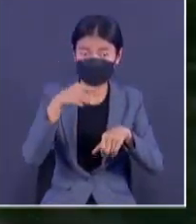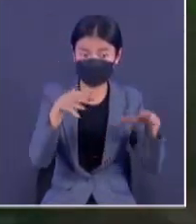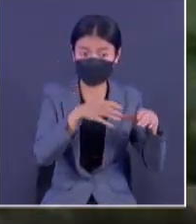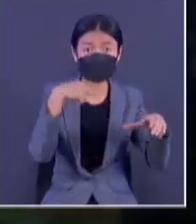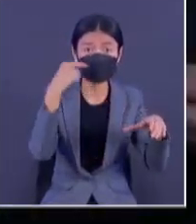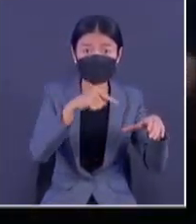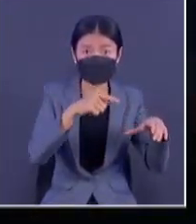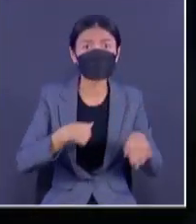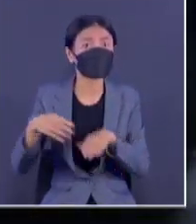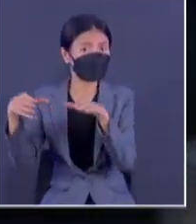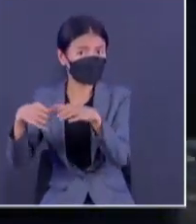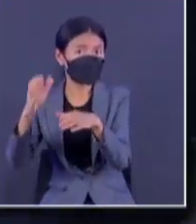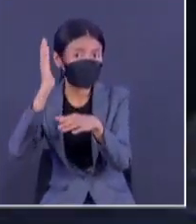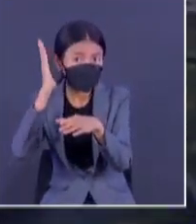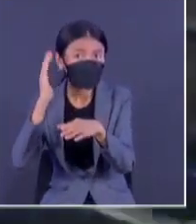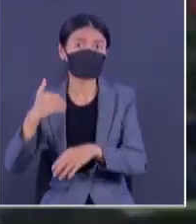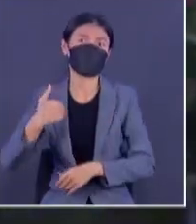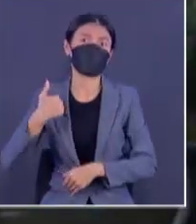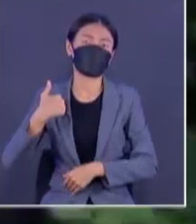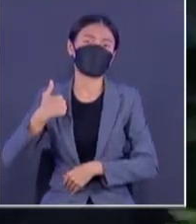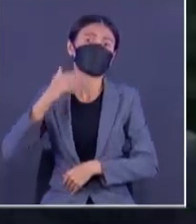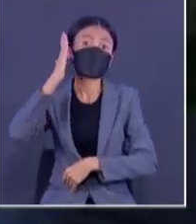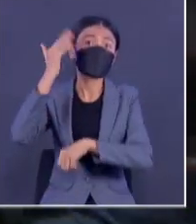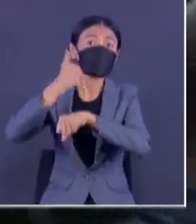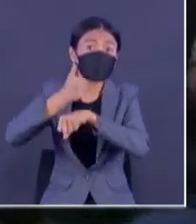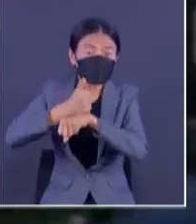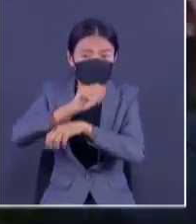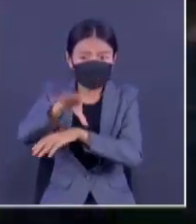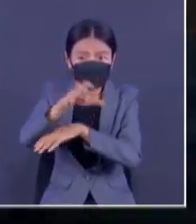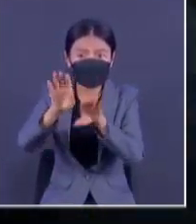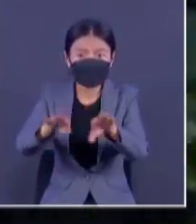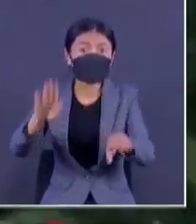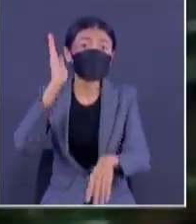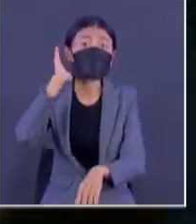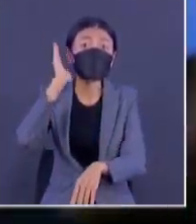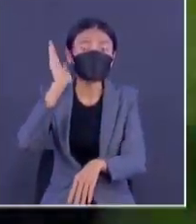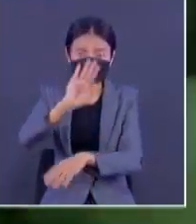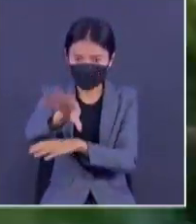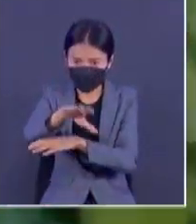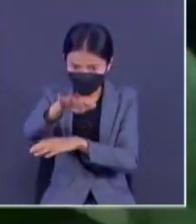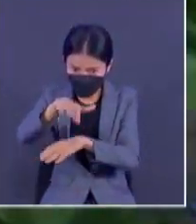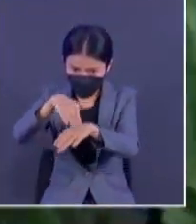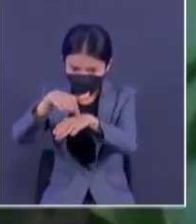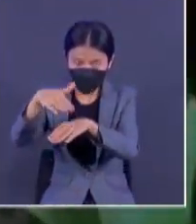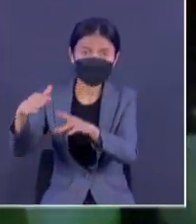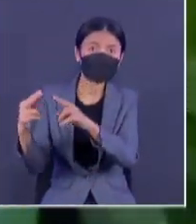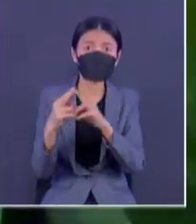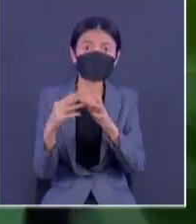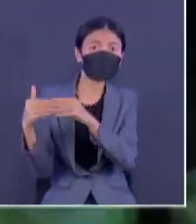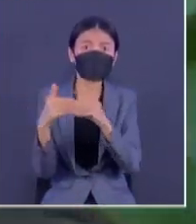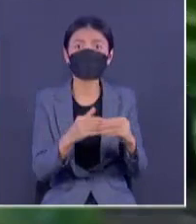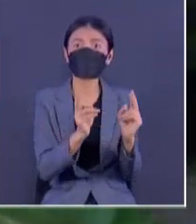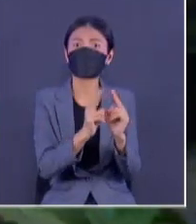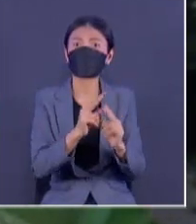นี่มีชื่อว่าพ่อเล้าแม็กกี้ฮะมีการล่อลวงเด็กชายหลายคนไปขายบริการทางเพศให้กับ